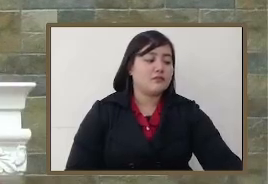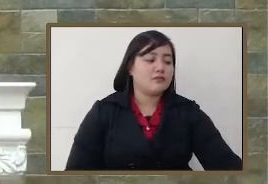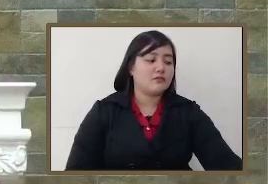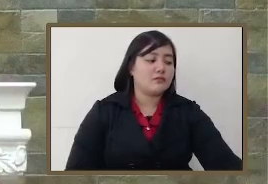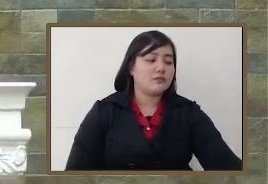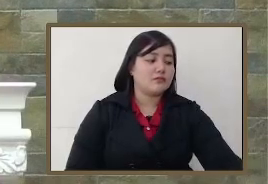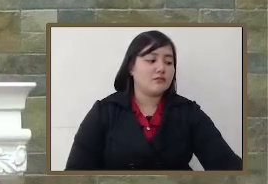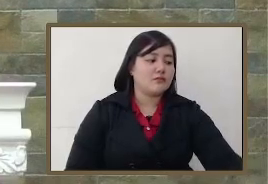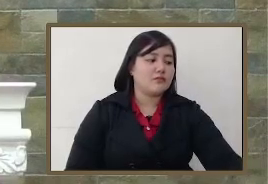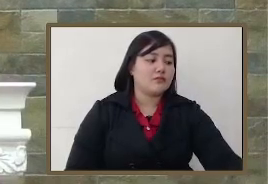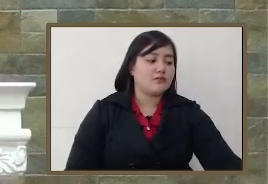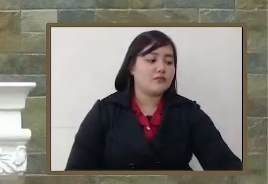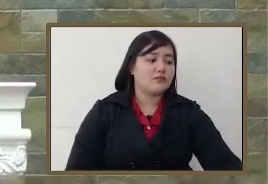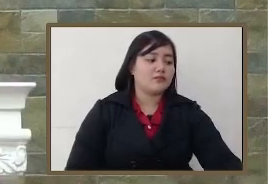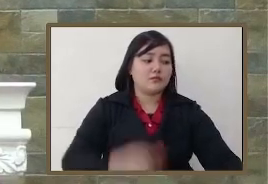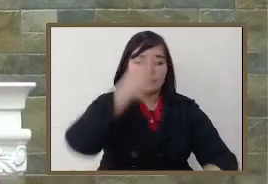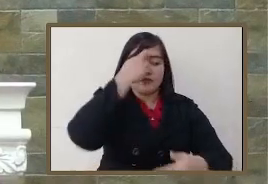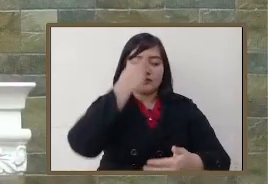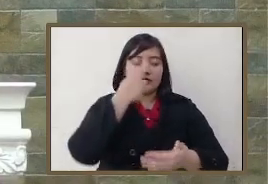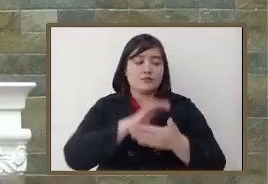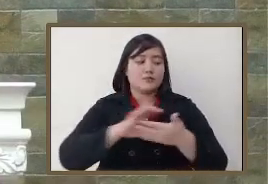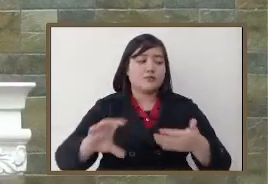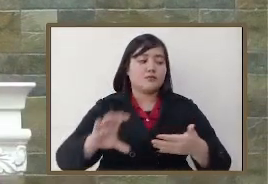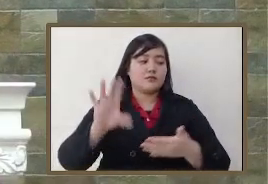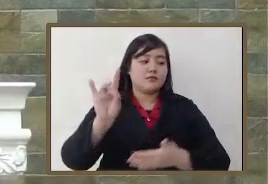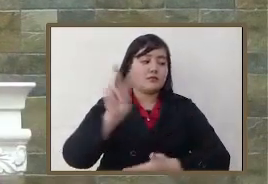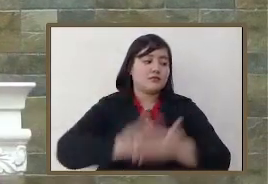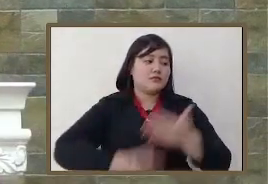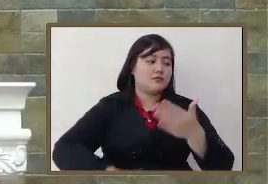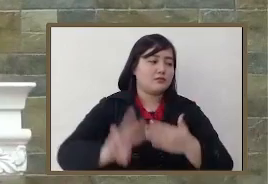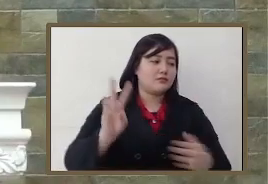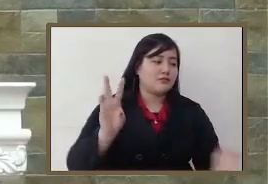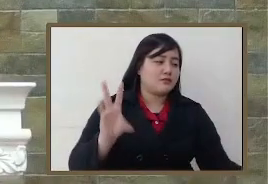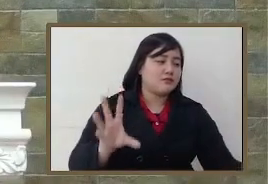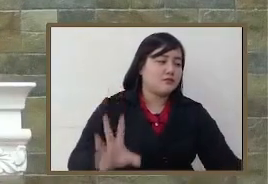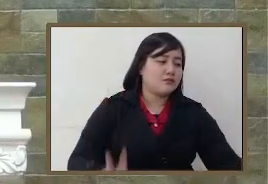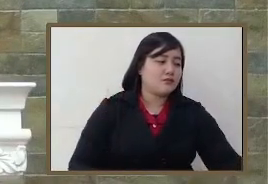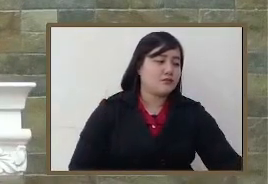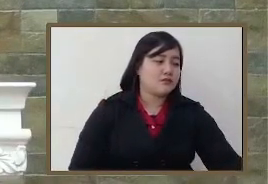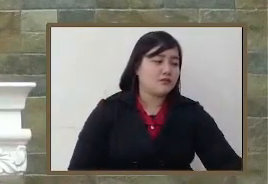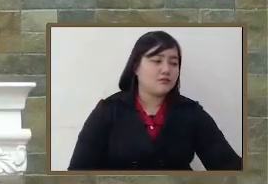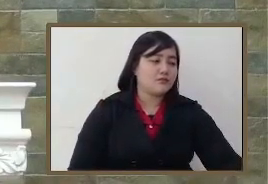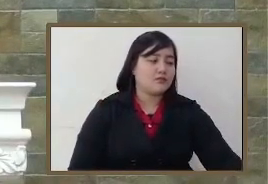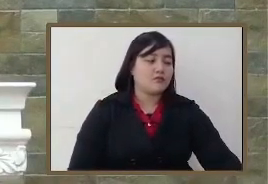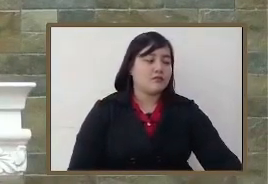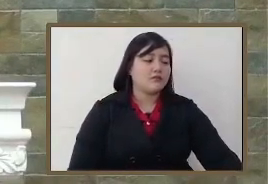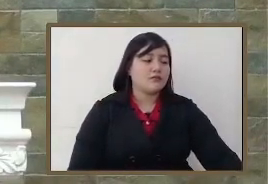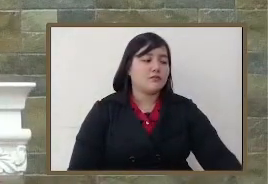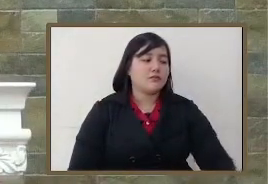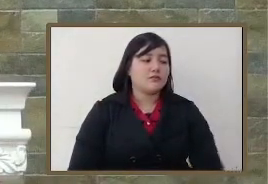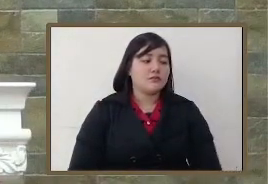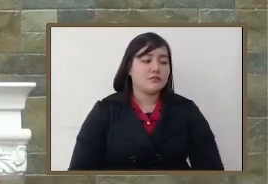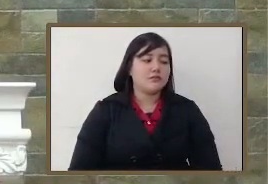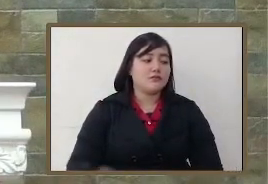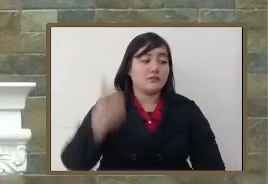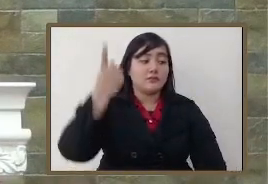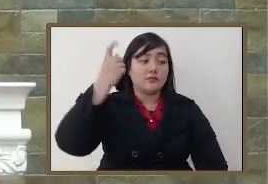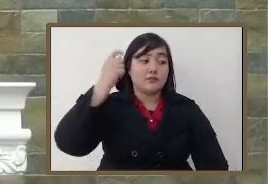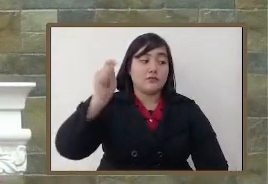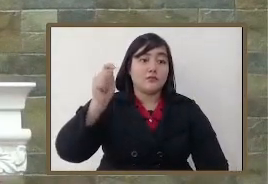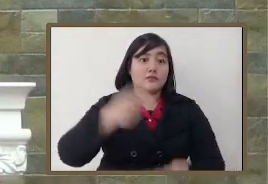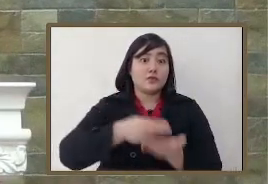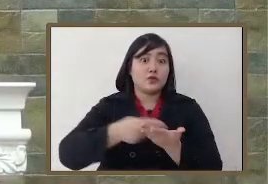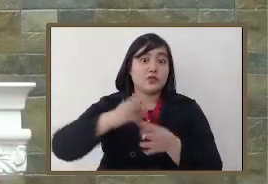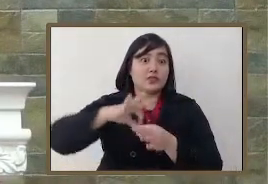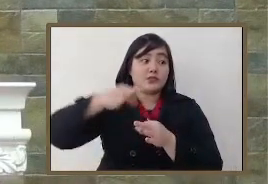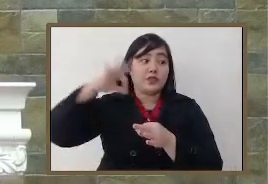8, in verse number 16. Alright, here's the thing. The Spirit, are you